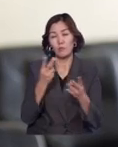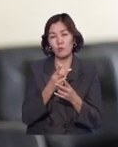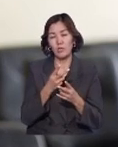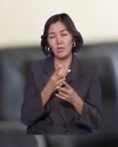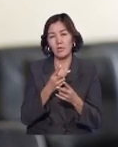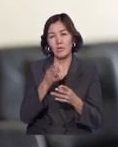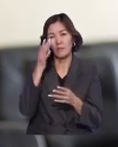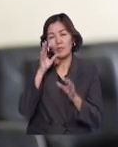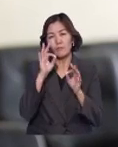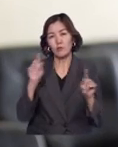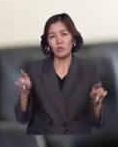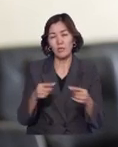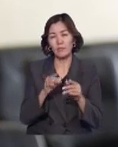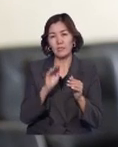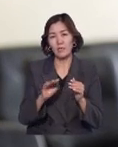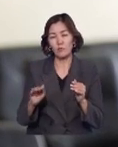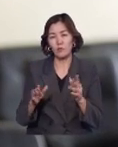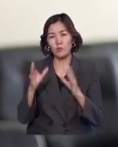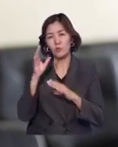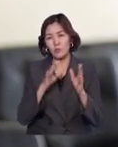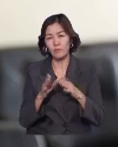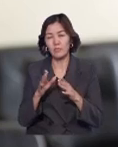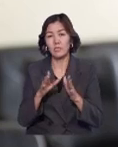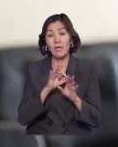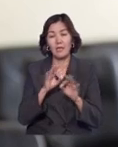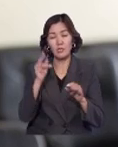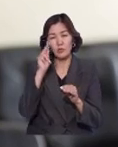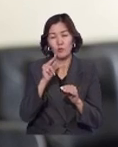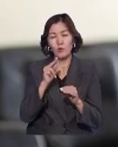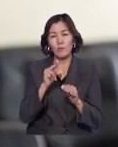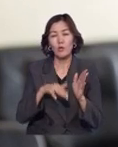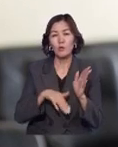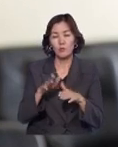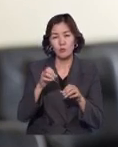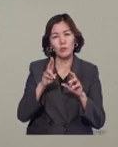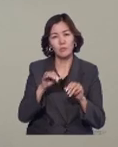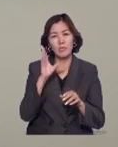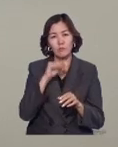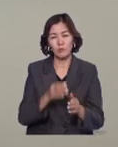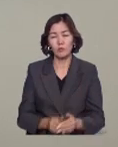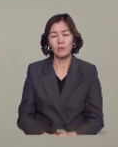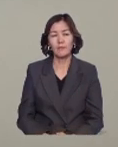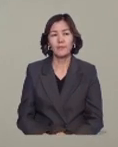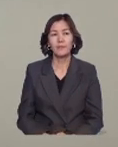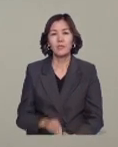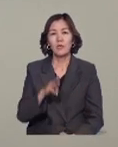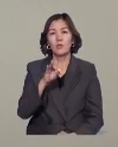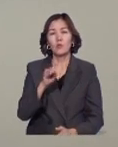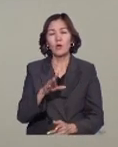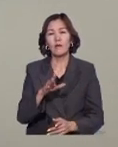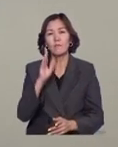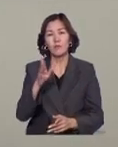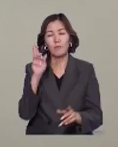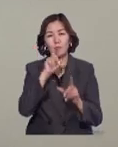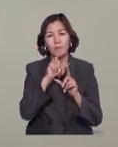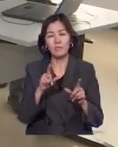Базалық білімін дұрыс қалыптасқан оқушы университетте де жақсы оқып, ертең кәсіби маман бола алады. Қасым Жомарт Тоқаев бұдан былай